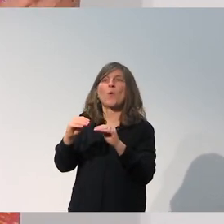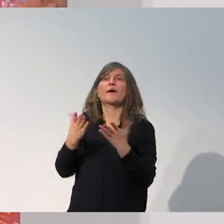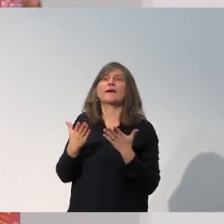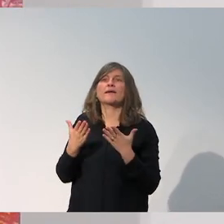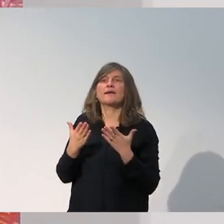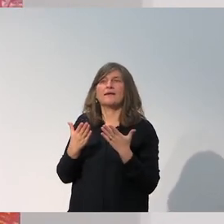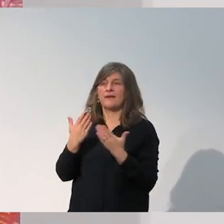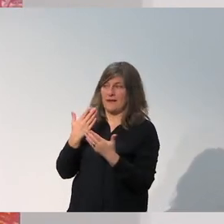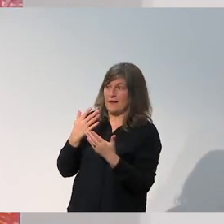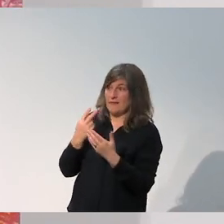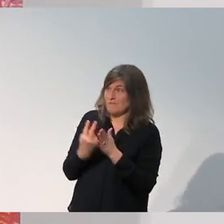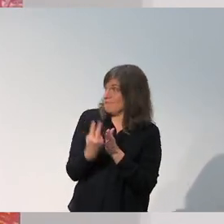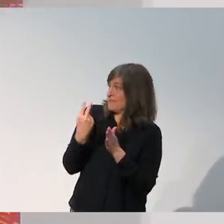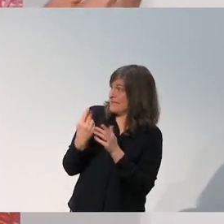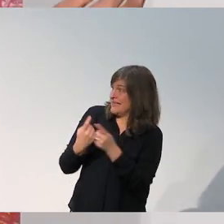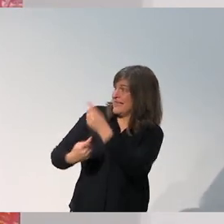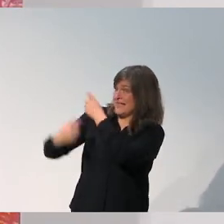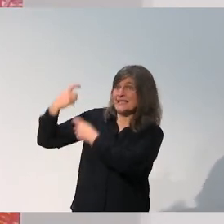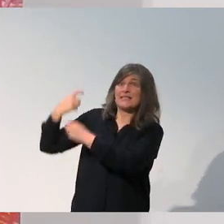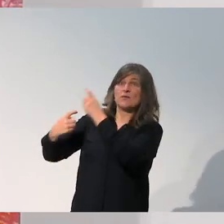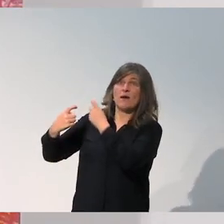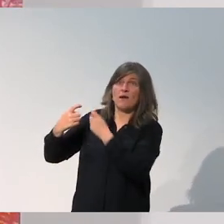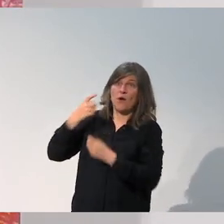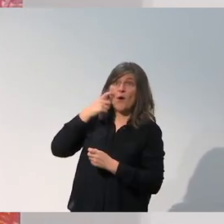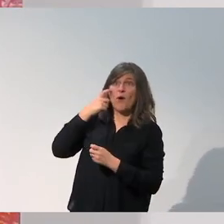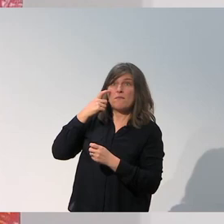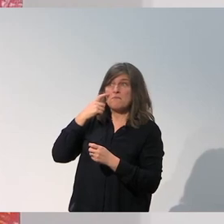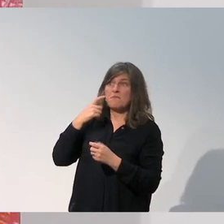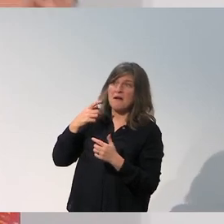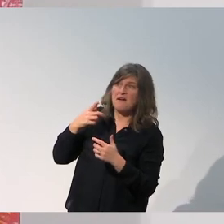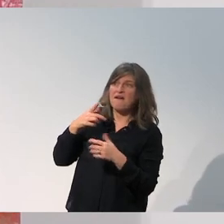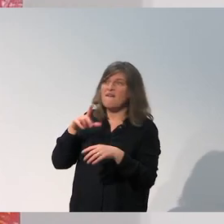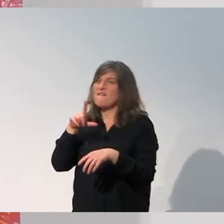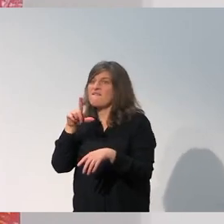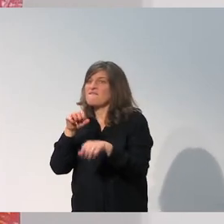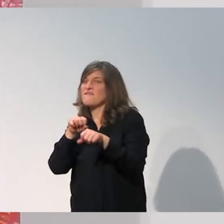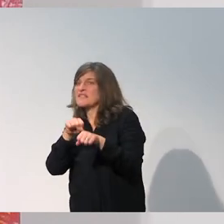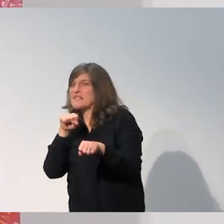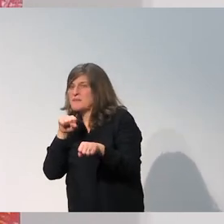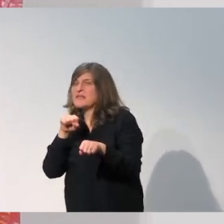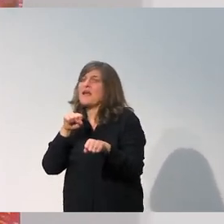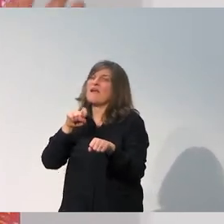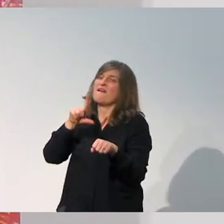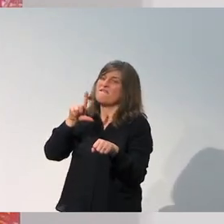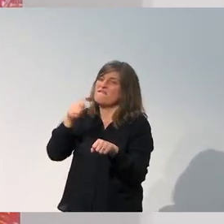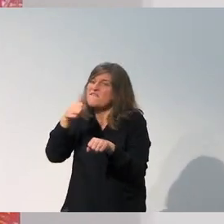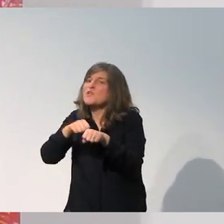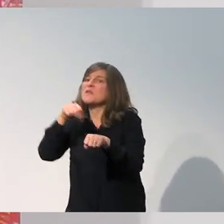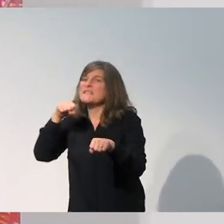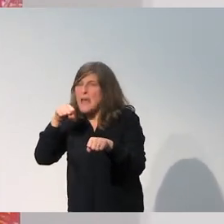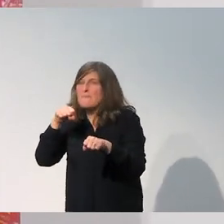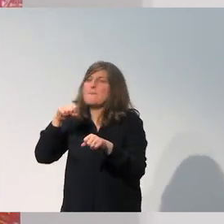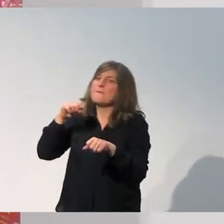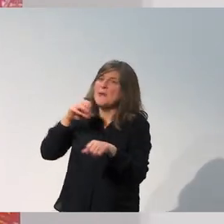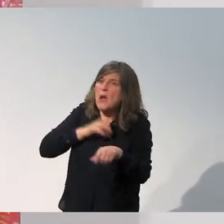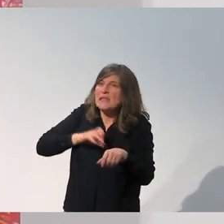l'histoire, en fait, effectivement, c'est une énergie qui arrive très tard, 20e, 21e siècle. En fait, on y arrive à peine. Donc,